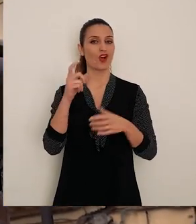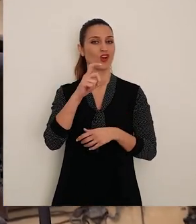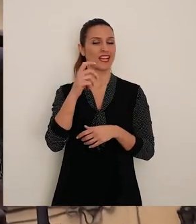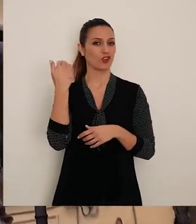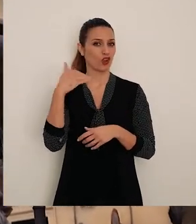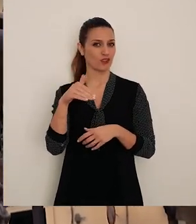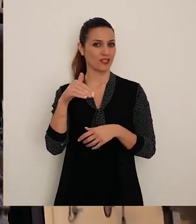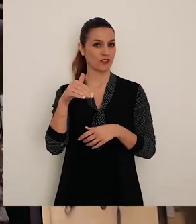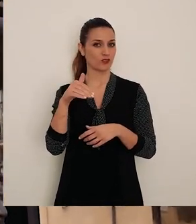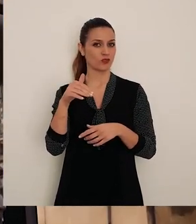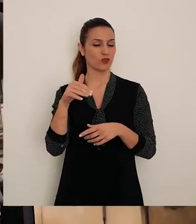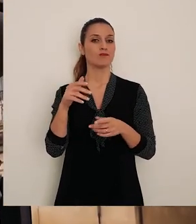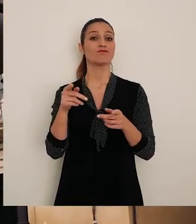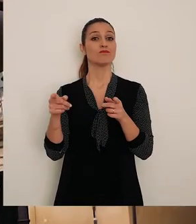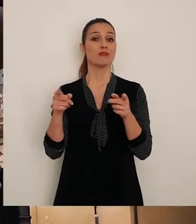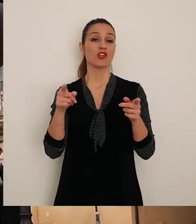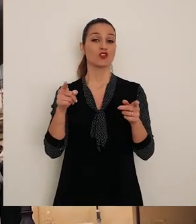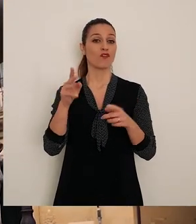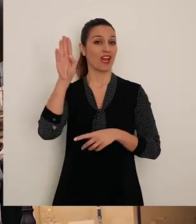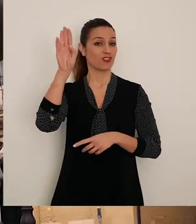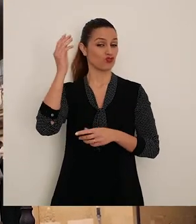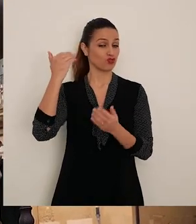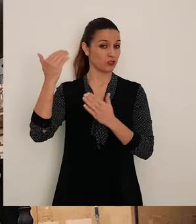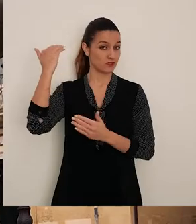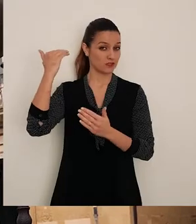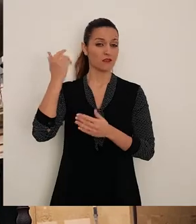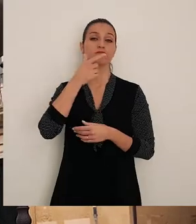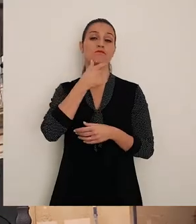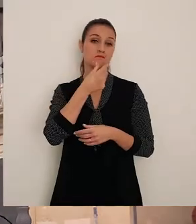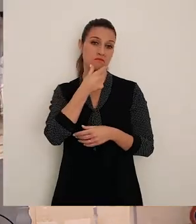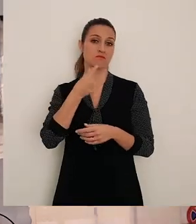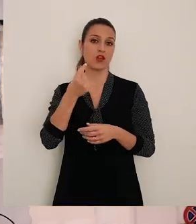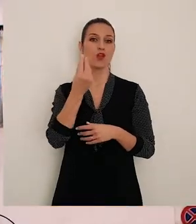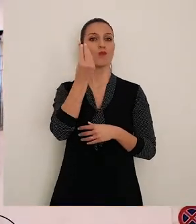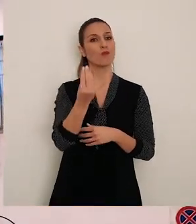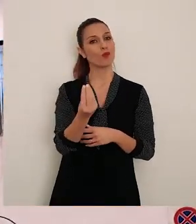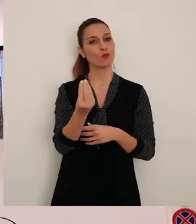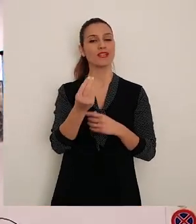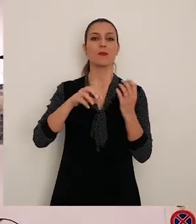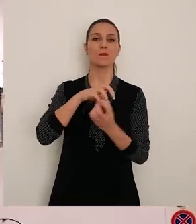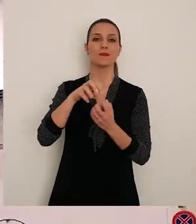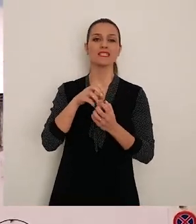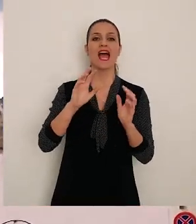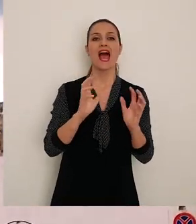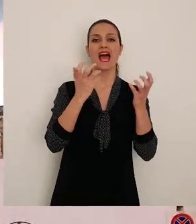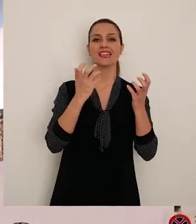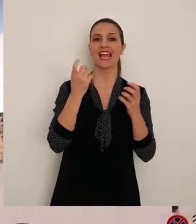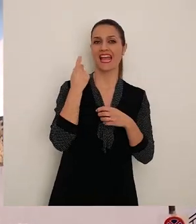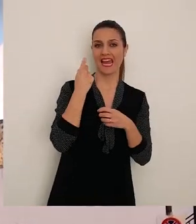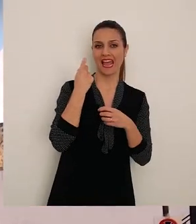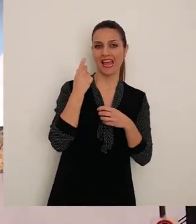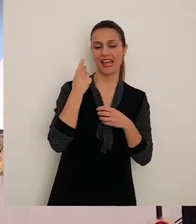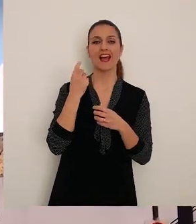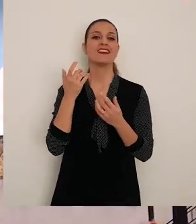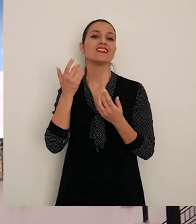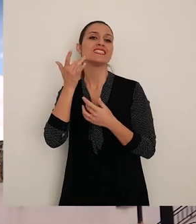La fontana pubblica di Corigliano d'Otranto, risalente al ventennio fascista, è un bellissimo monumento architettonico che mischia i caratteri